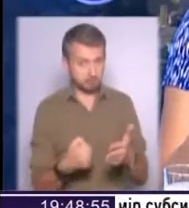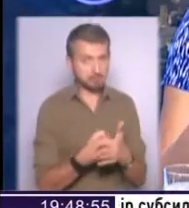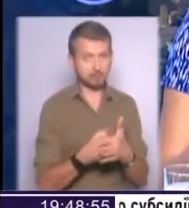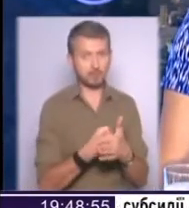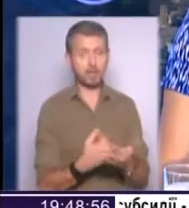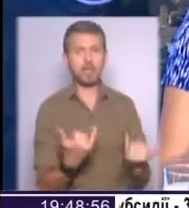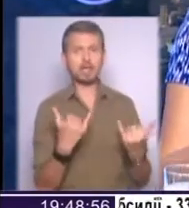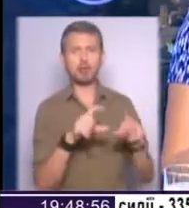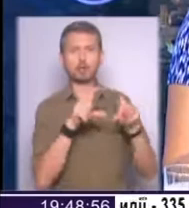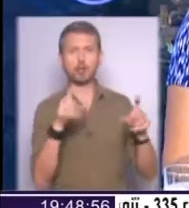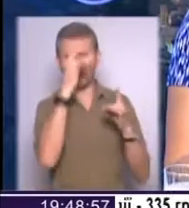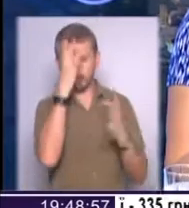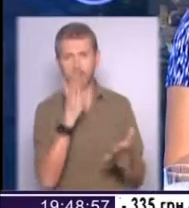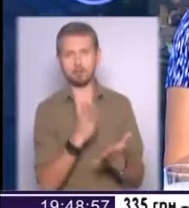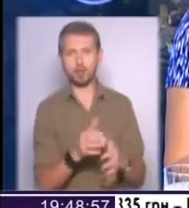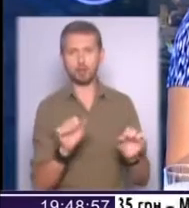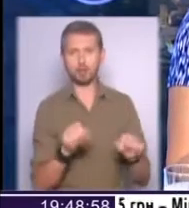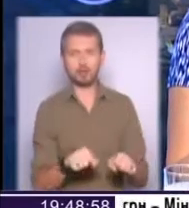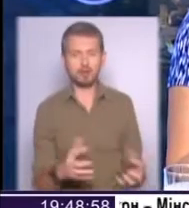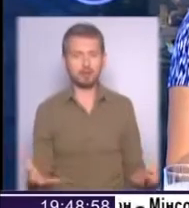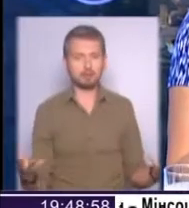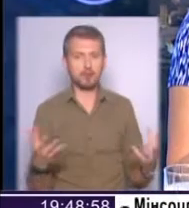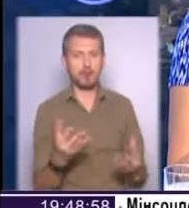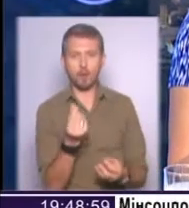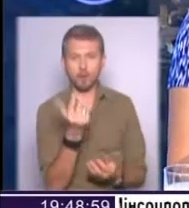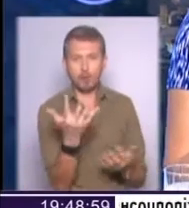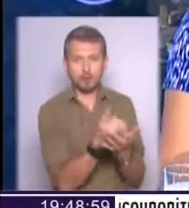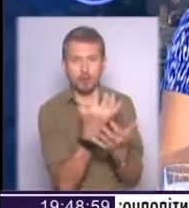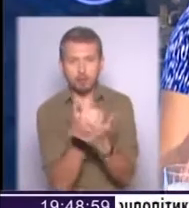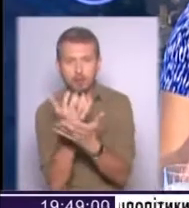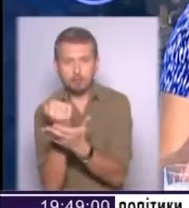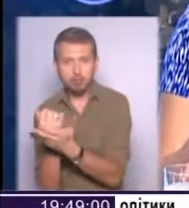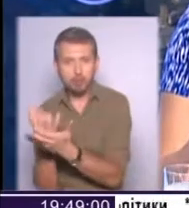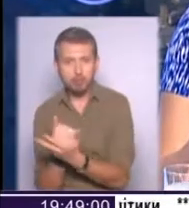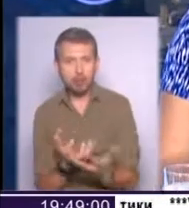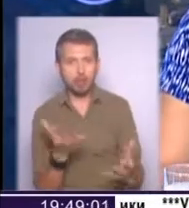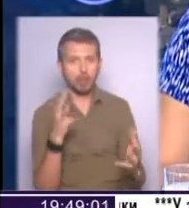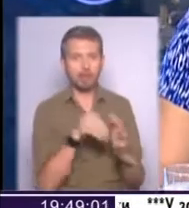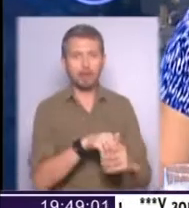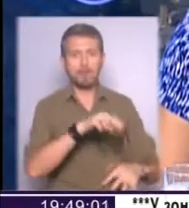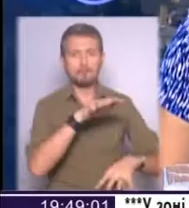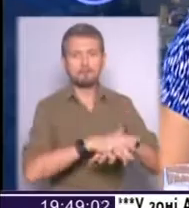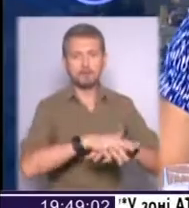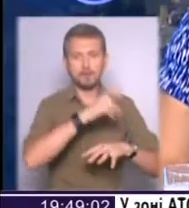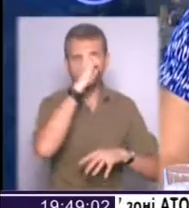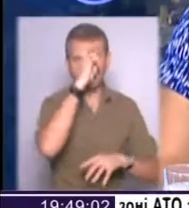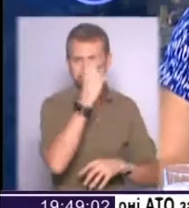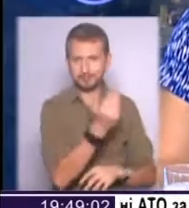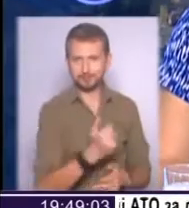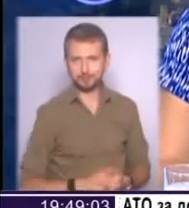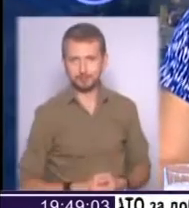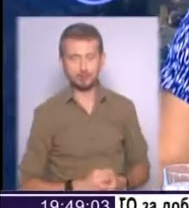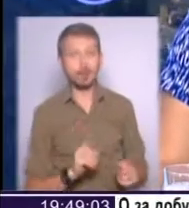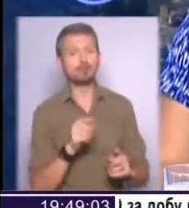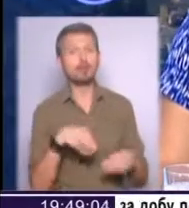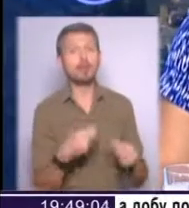тепер установи культури мають можливість акумулювати зароблені собою кошти на рахунках державних банків. Що це дає?